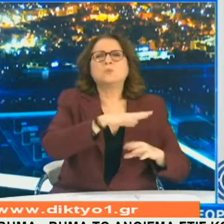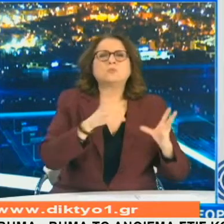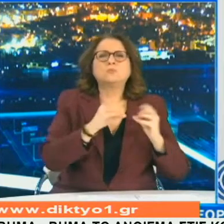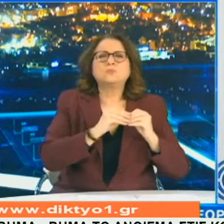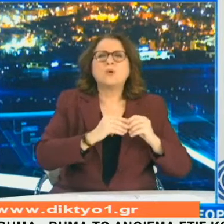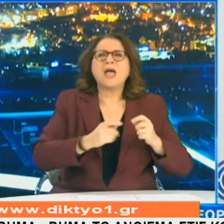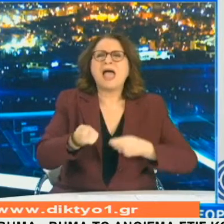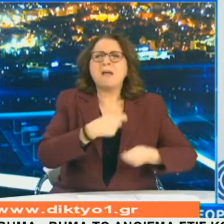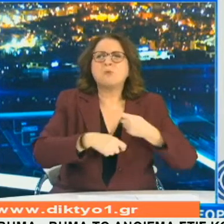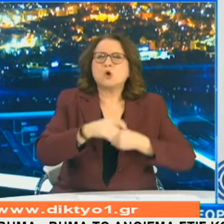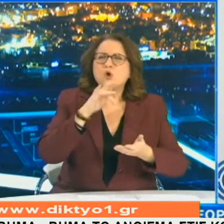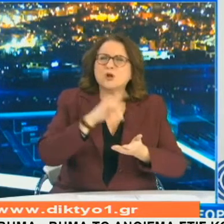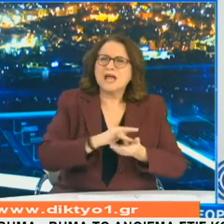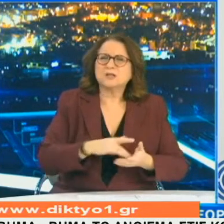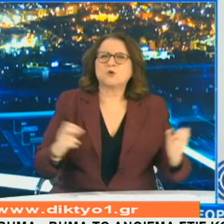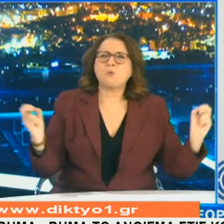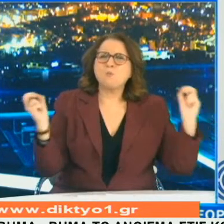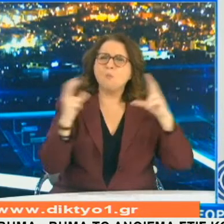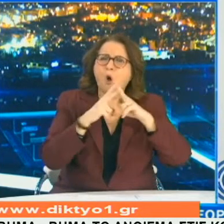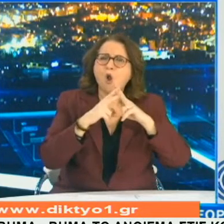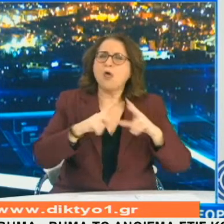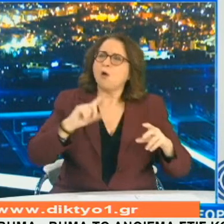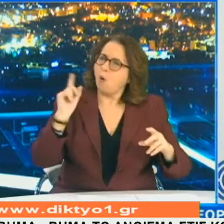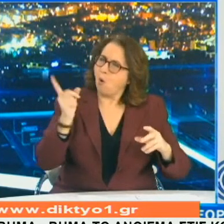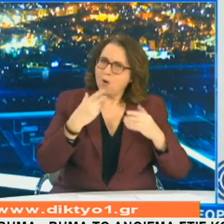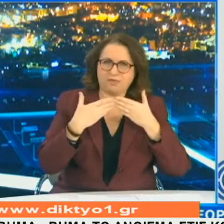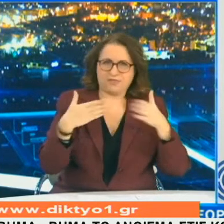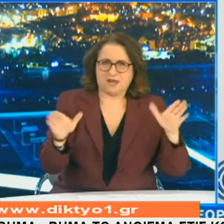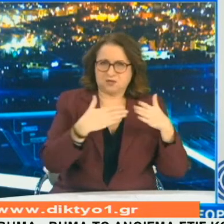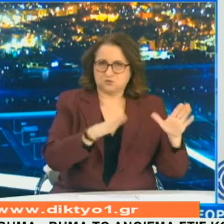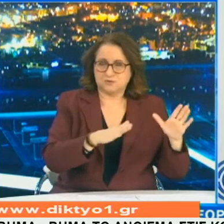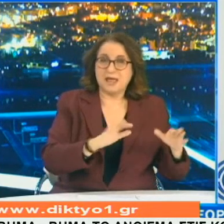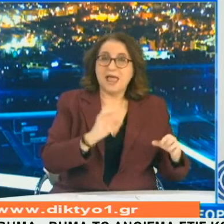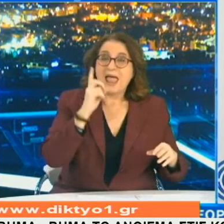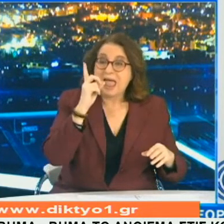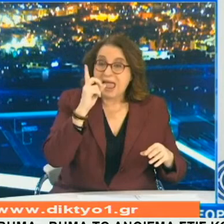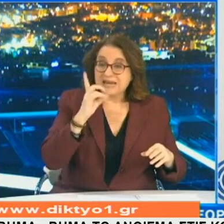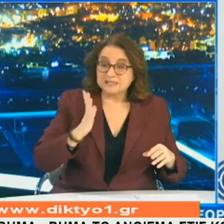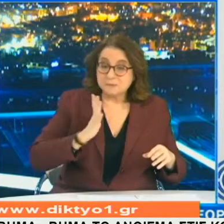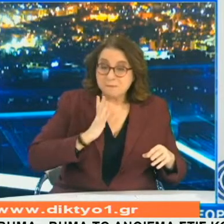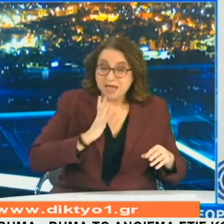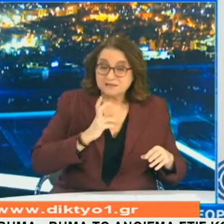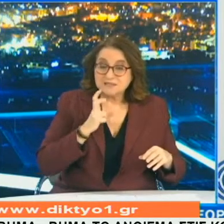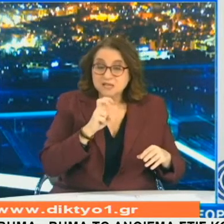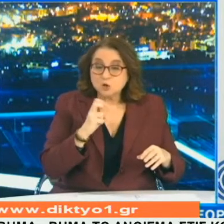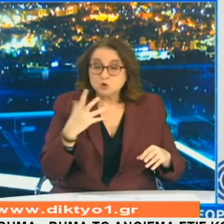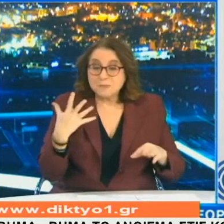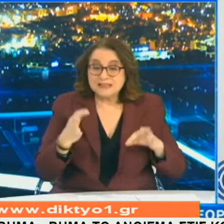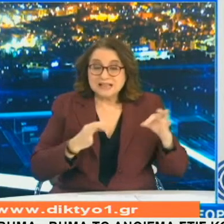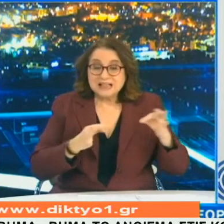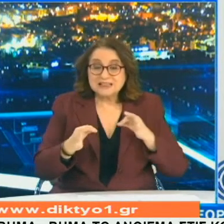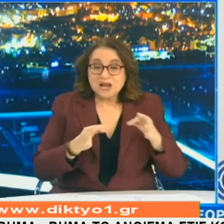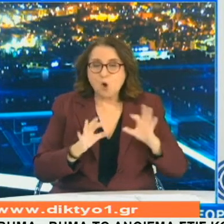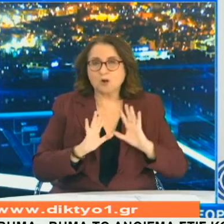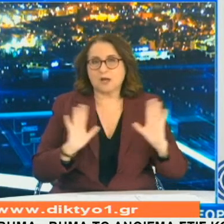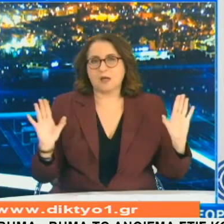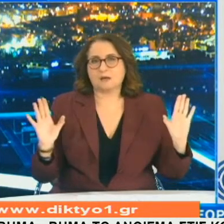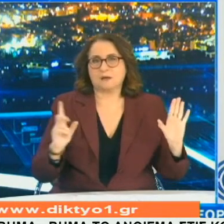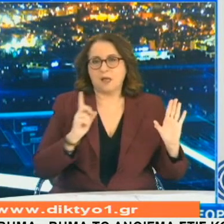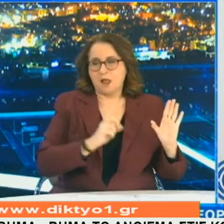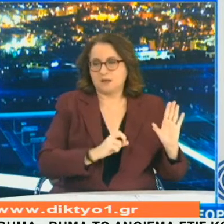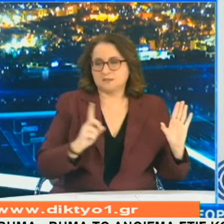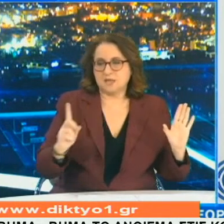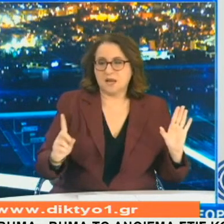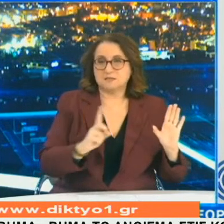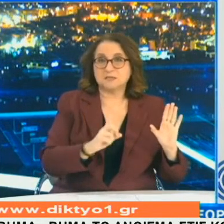κλπ, τα οποία επίσης θα λειτουργούν, θα είναι ένας πελάτης ανά 25 τετραγωνικά μέτρα επιφανείας του κυρίως χώρου. Δηλαδή και στους